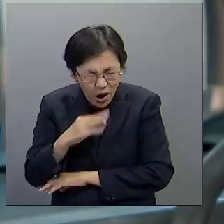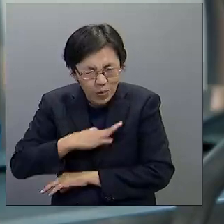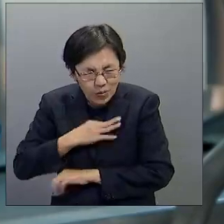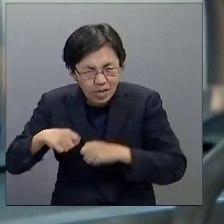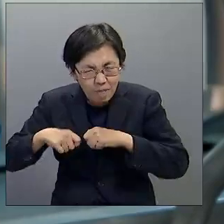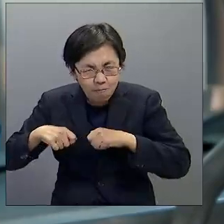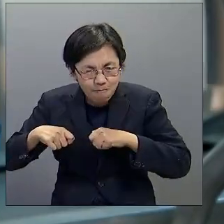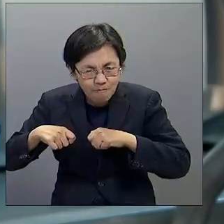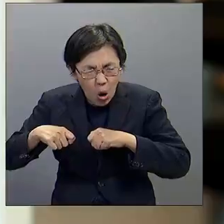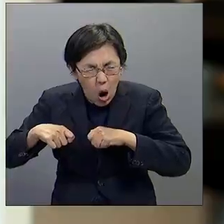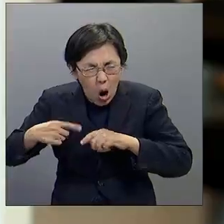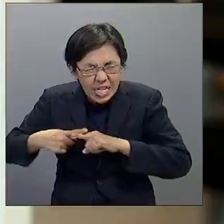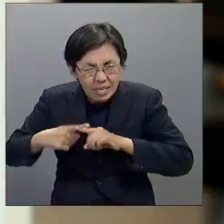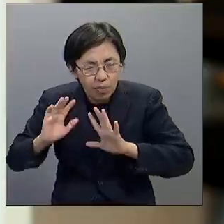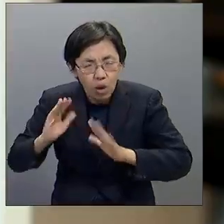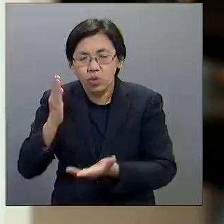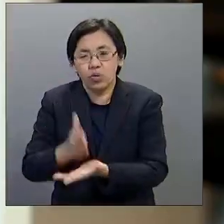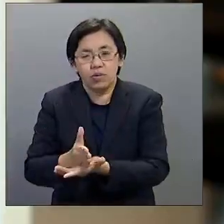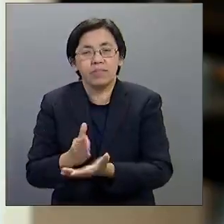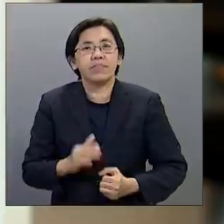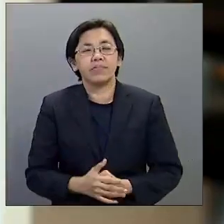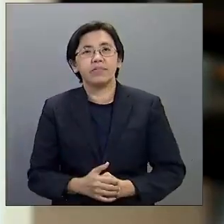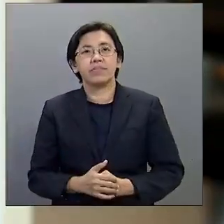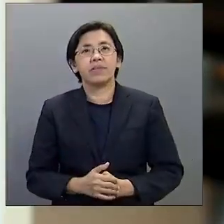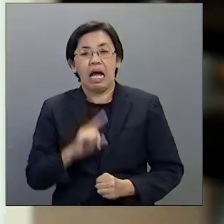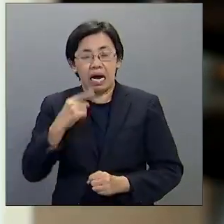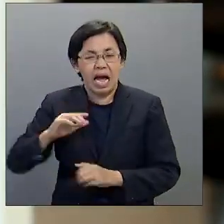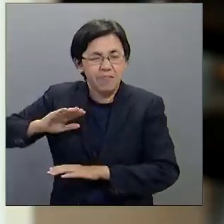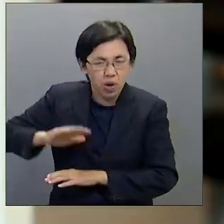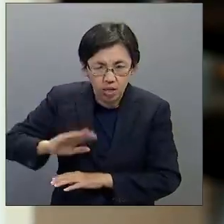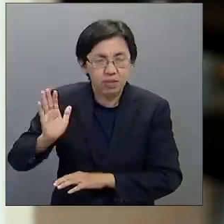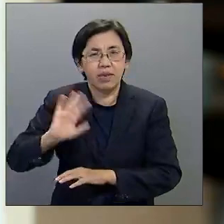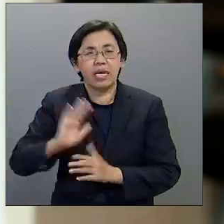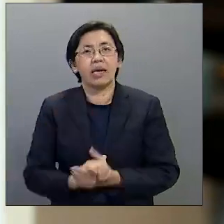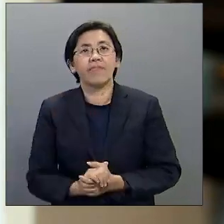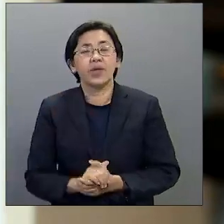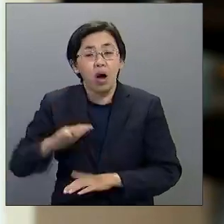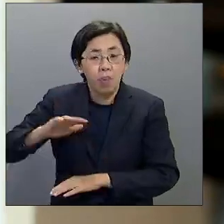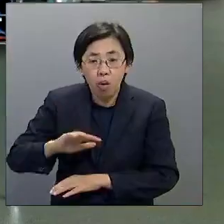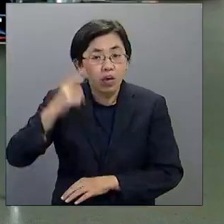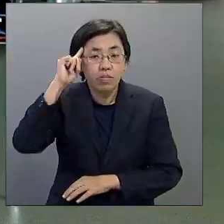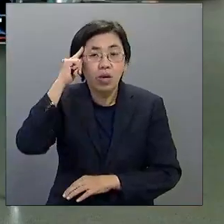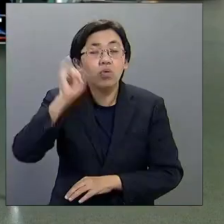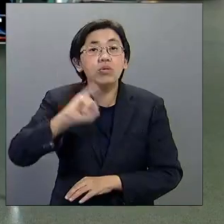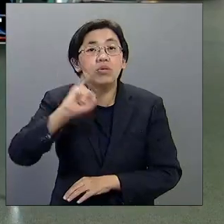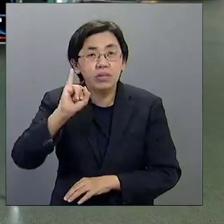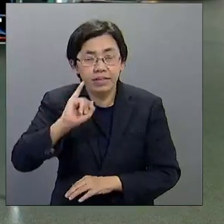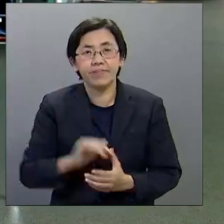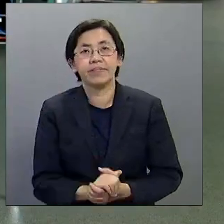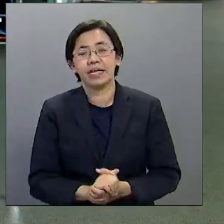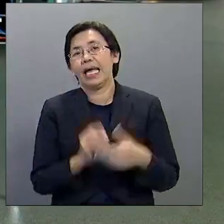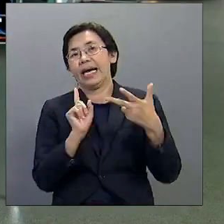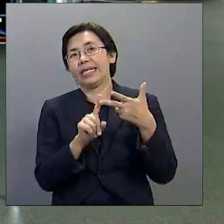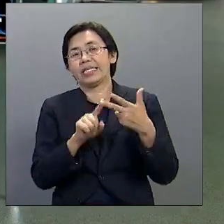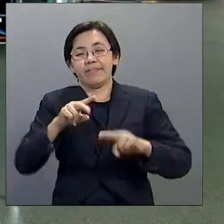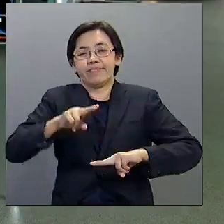ยืดแต่ถ้าเริ่มเจ็บต้องหยุด ใช่แล้วก็ห้ามให้ใครมากดเราเพราะว่าเขาจะไม่ทราบถูกไหมคะอีกท่าหนึ่งในท่านั่ง